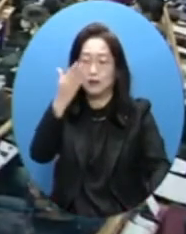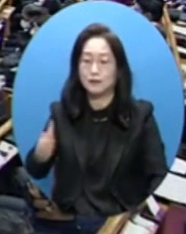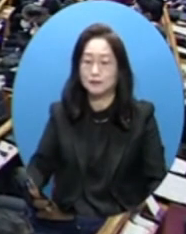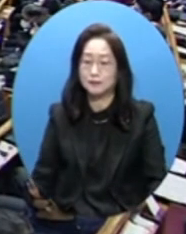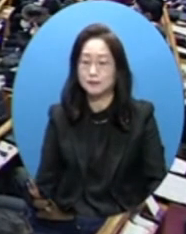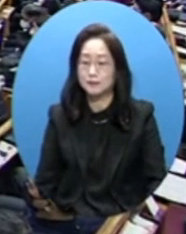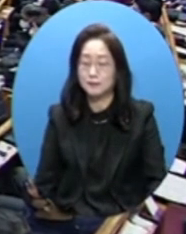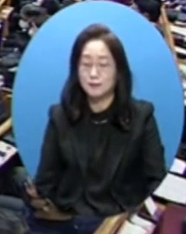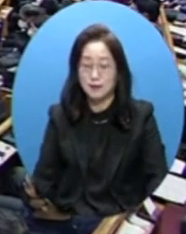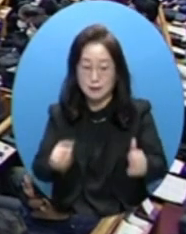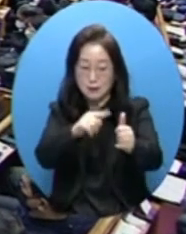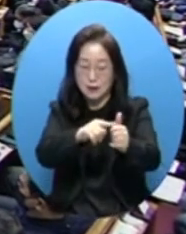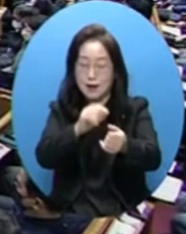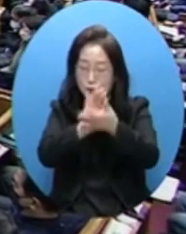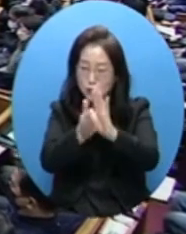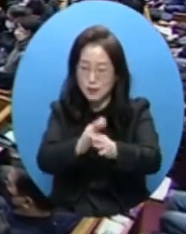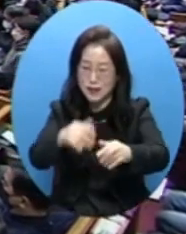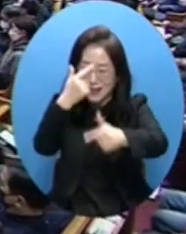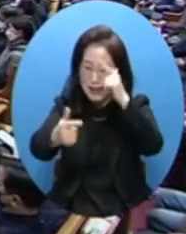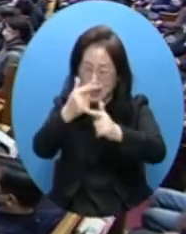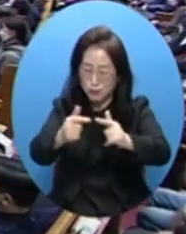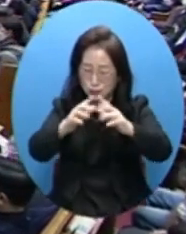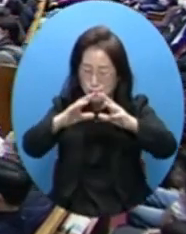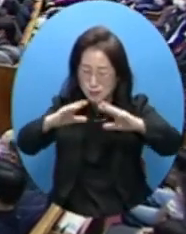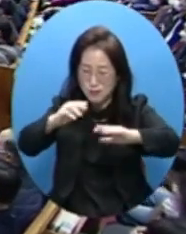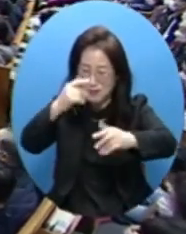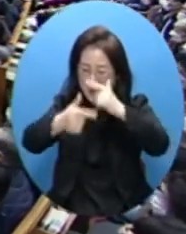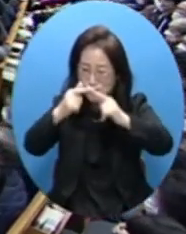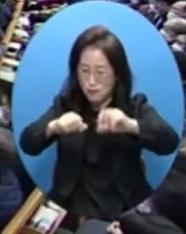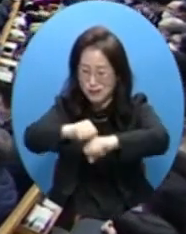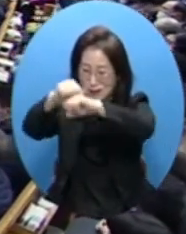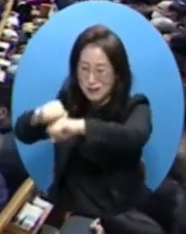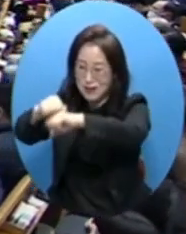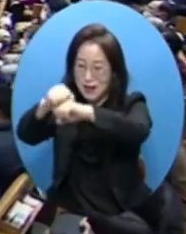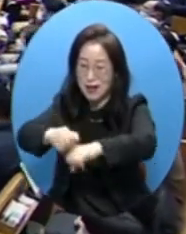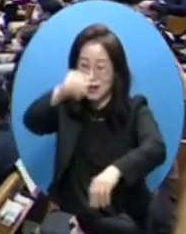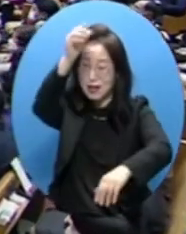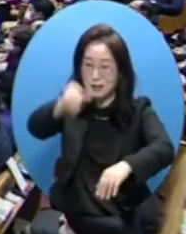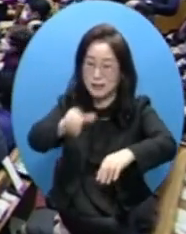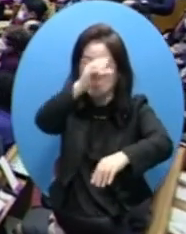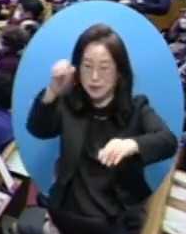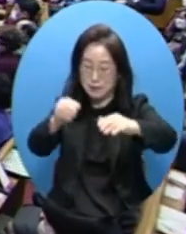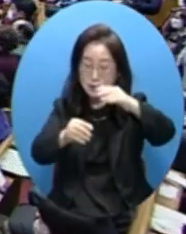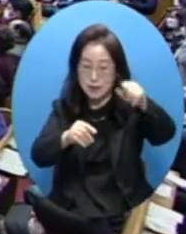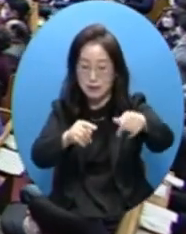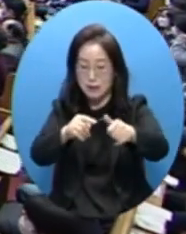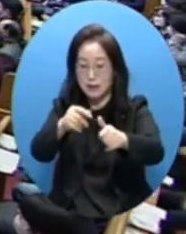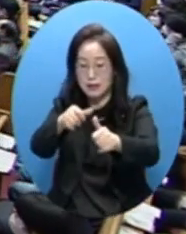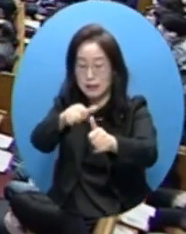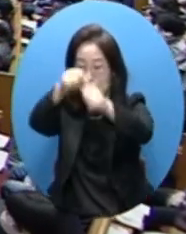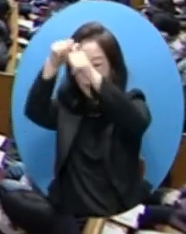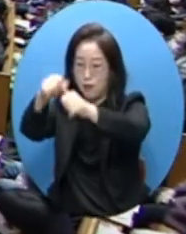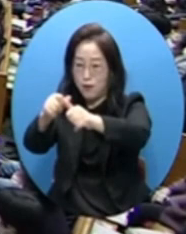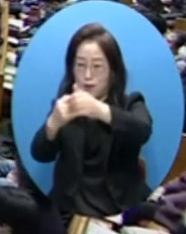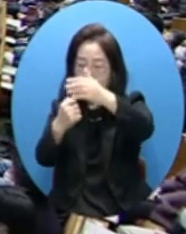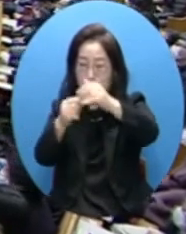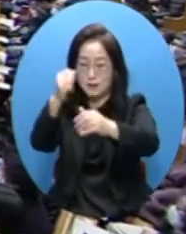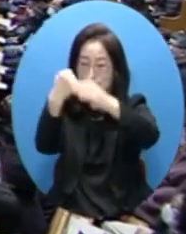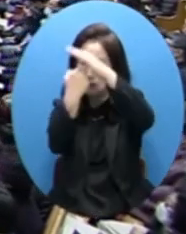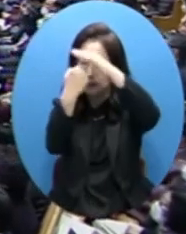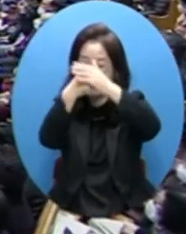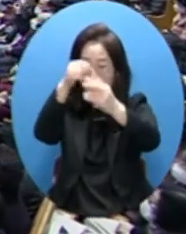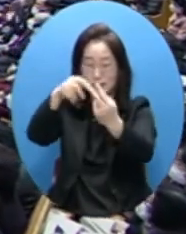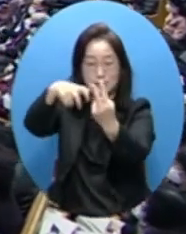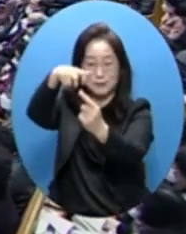폴리갑을 장작돔 위에 기둥에 묶고 불을 붙였습니다. 그때 폴리갑이 하늘을 바라보며